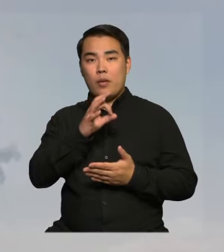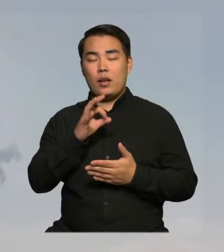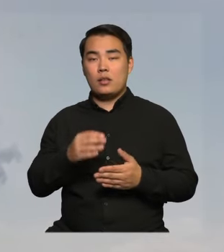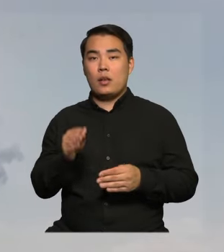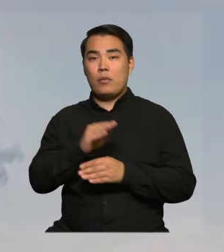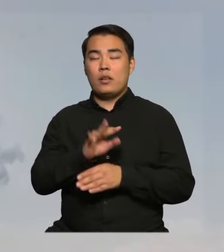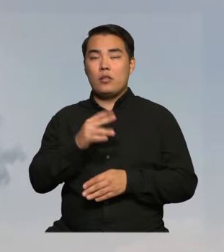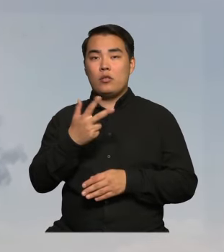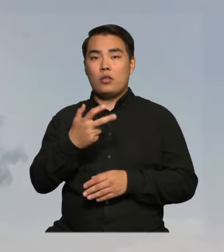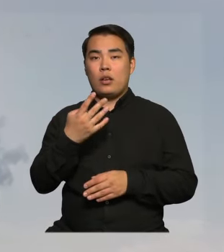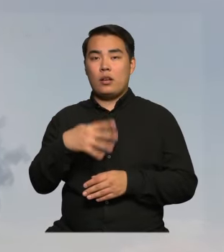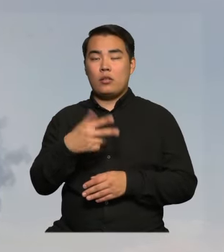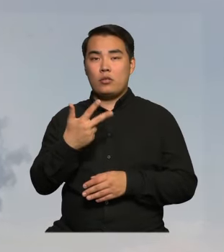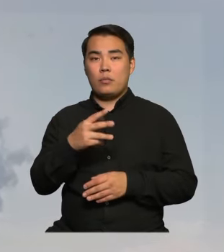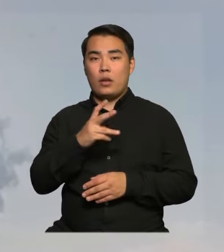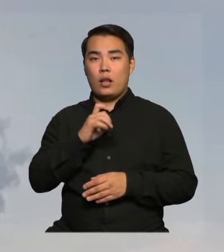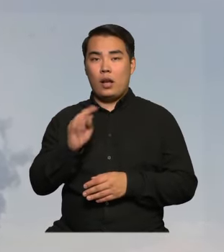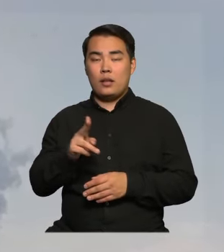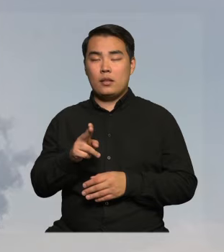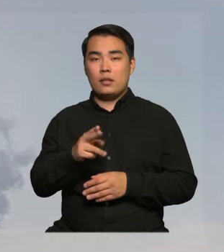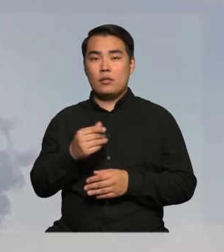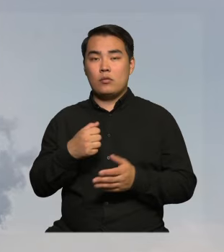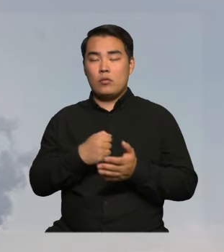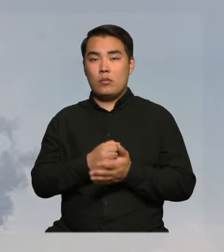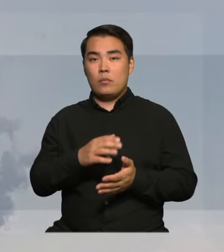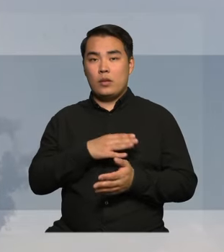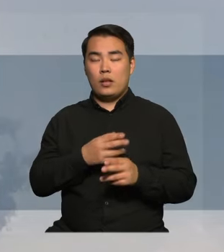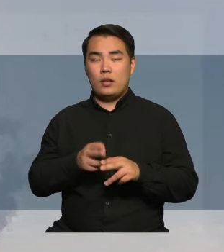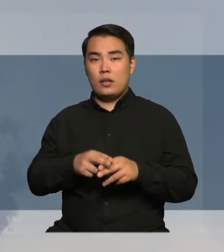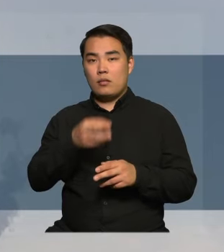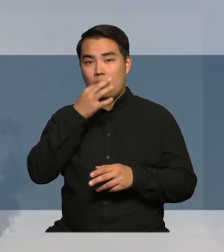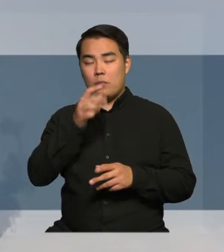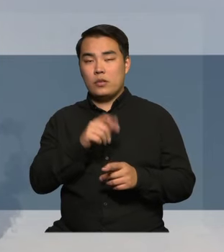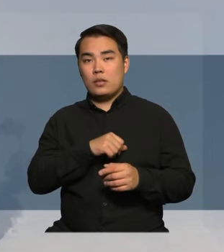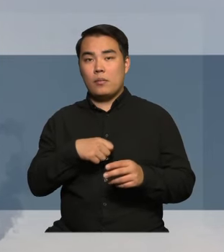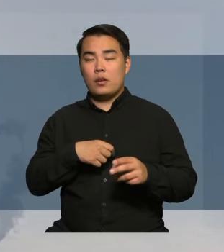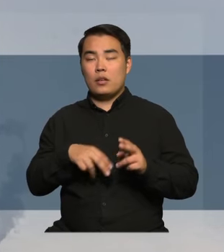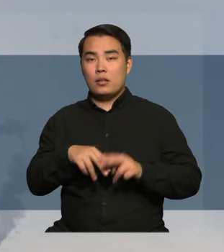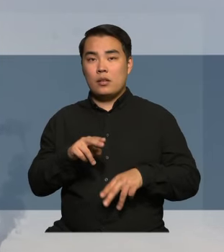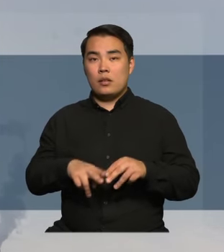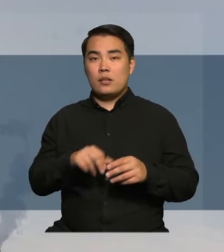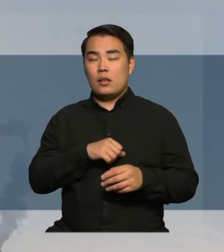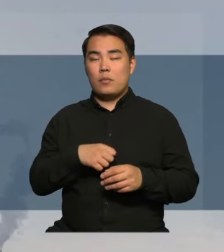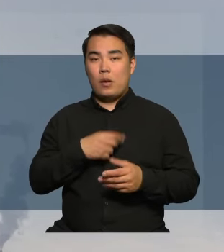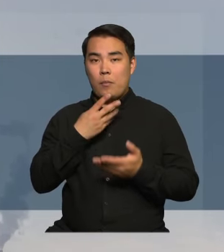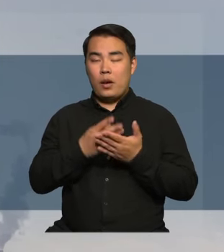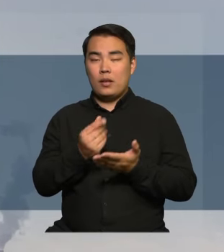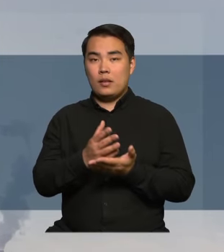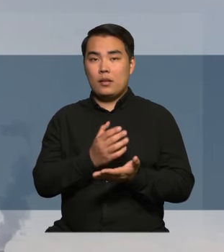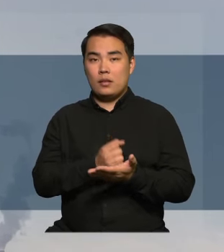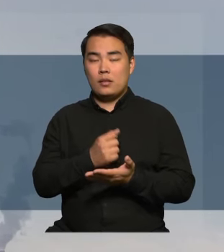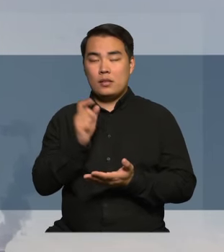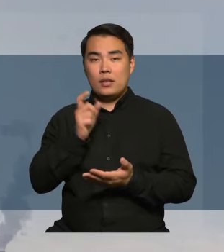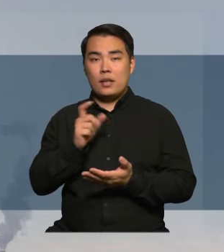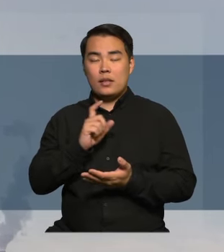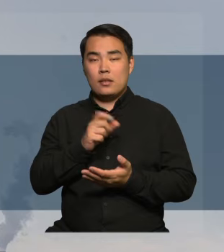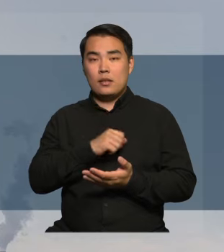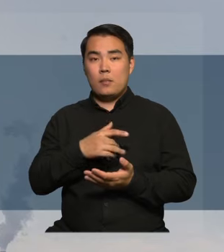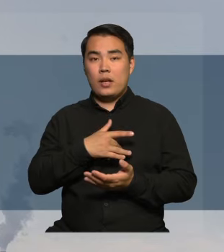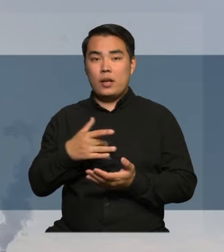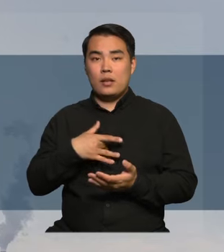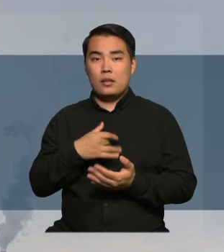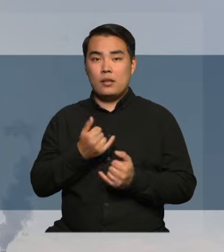өсіп, 343 миллиард теңгеге жеткен. Әтеде бұл қыруар қаржы алып, мұржалардан будақтаған көк түтінді азайтуға әсер